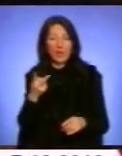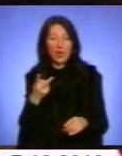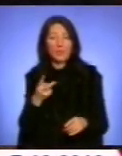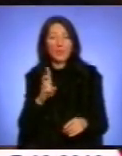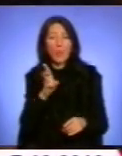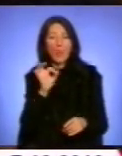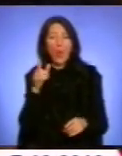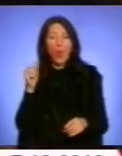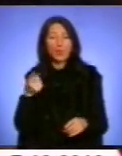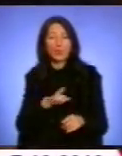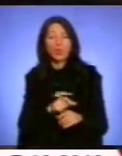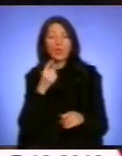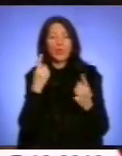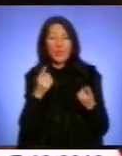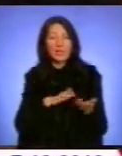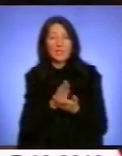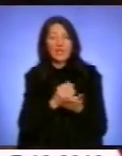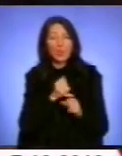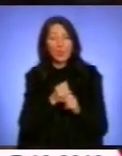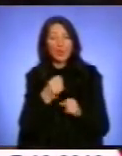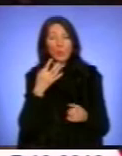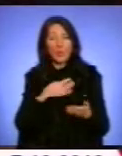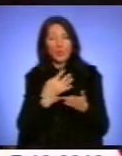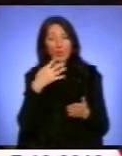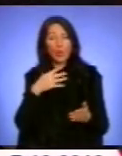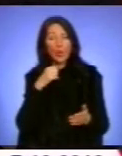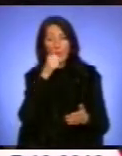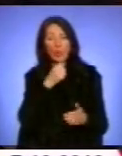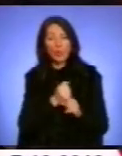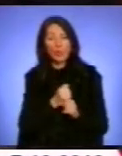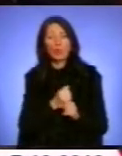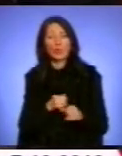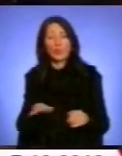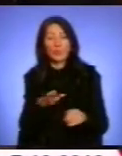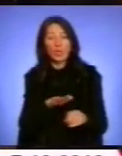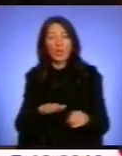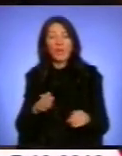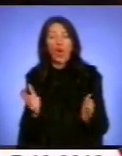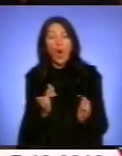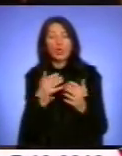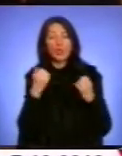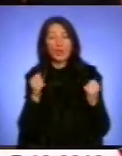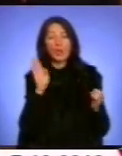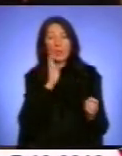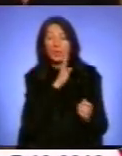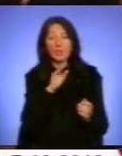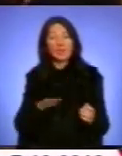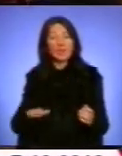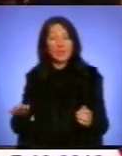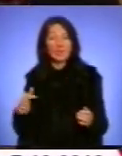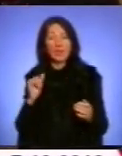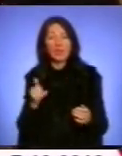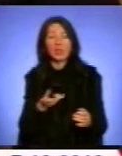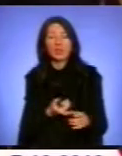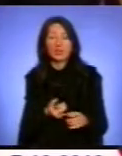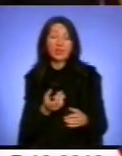стаж роботи, вже майже 40 років працюю на ниві охорони здоров'я материнства і дитинства. І,